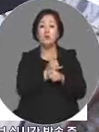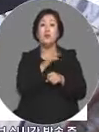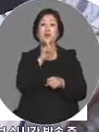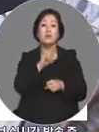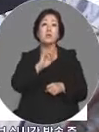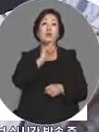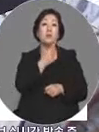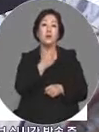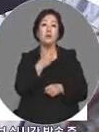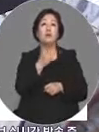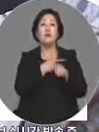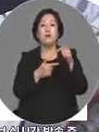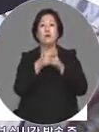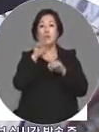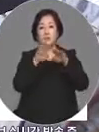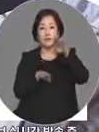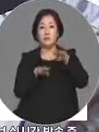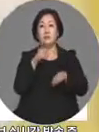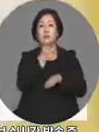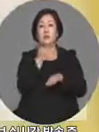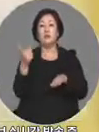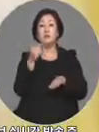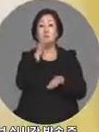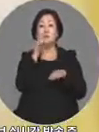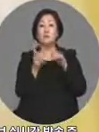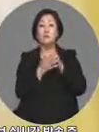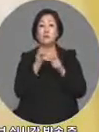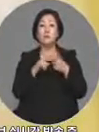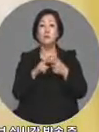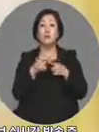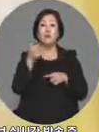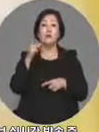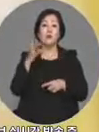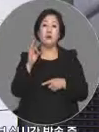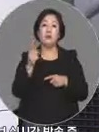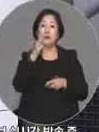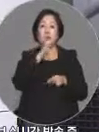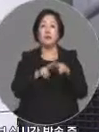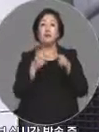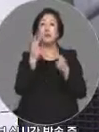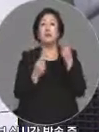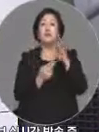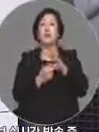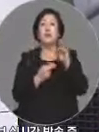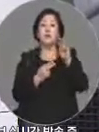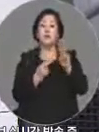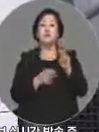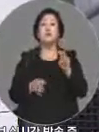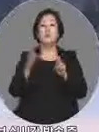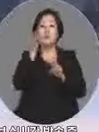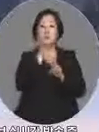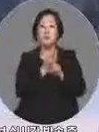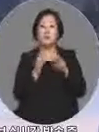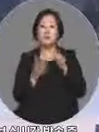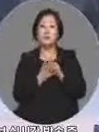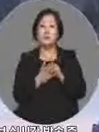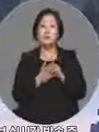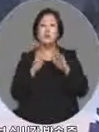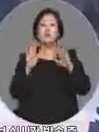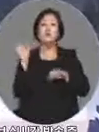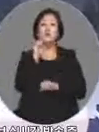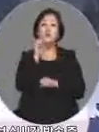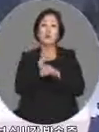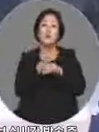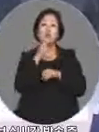100원 같으면 상당히 차이가 많이 크네요. 경유는 휘발유보다 20원 더 비쌉니다. 운전을 20년 넘게